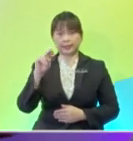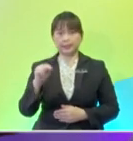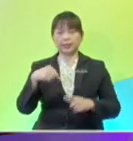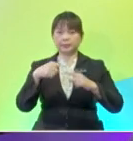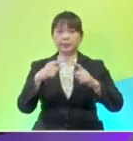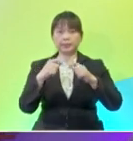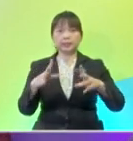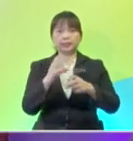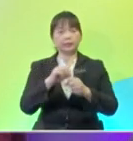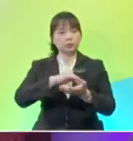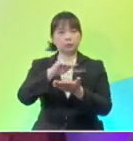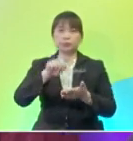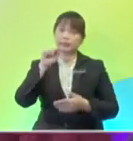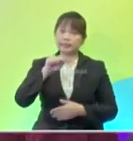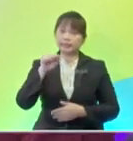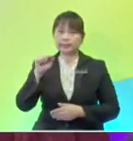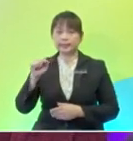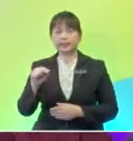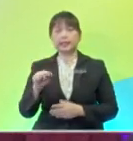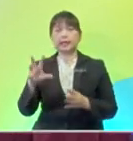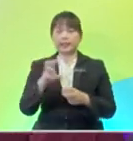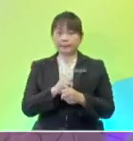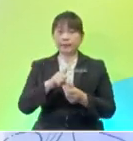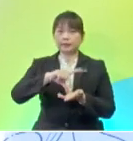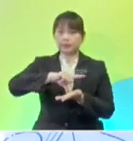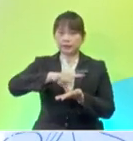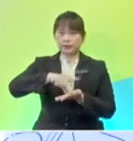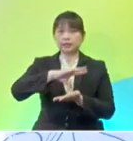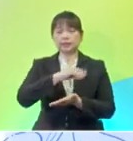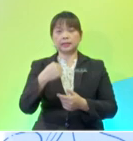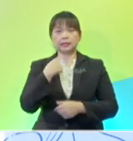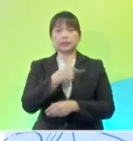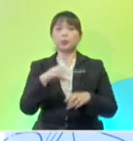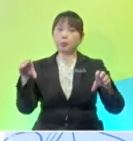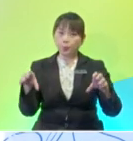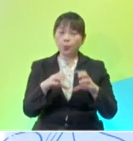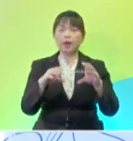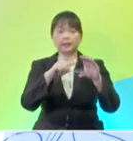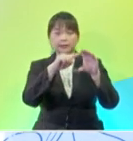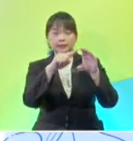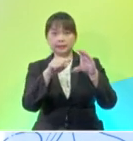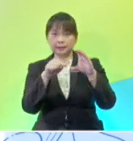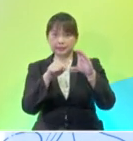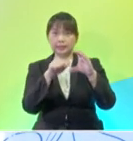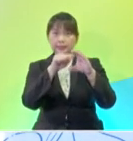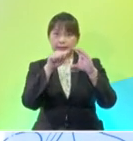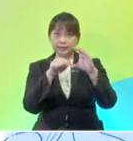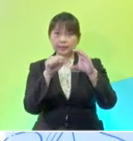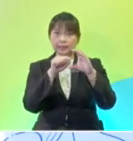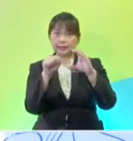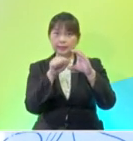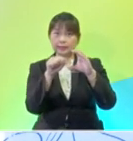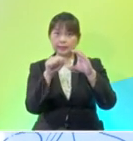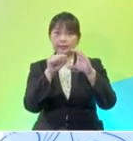titik yang ada kita ambil jangan kelukis untuk setiap titik kita buat dia punya jari selingkuh